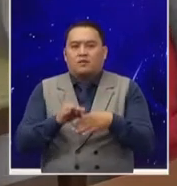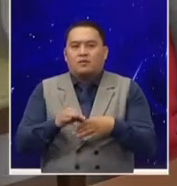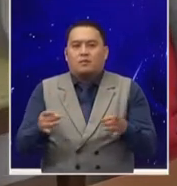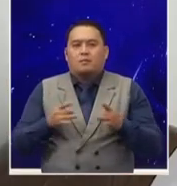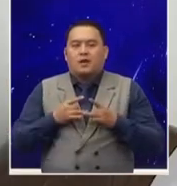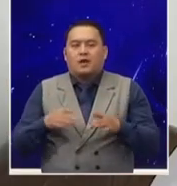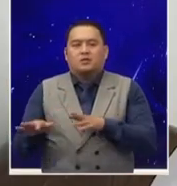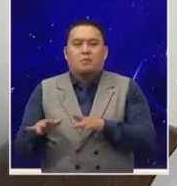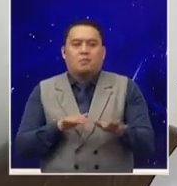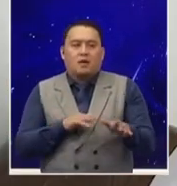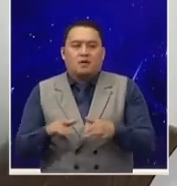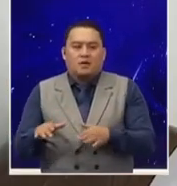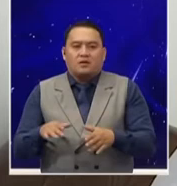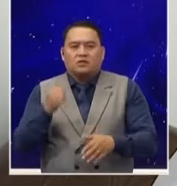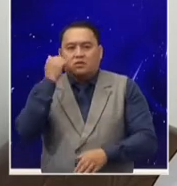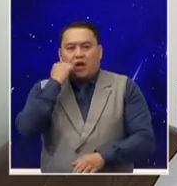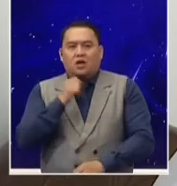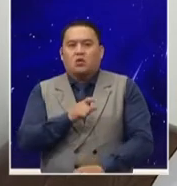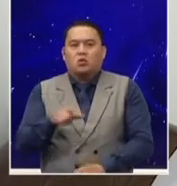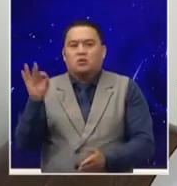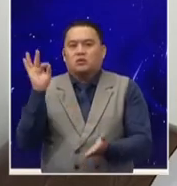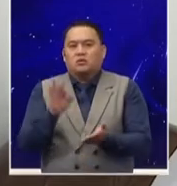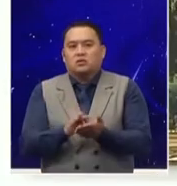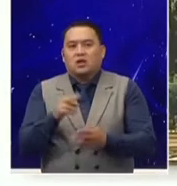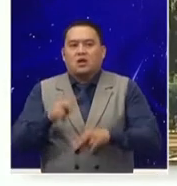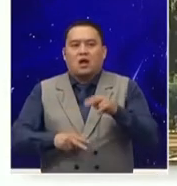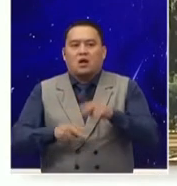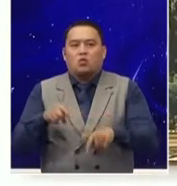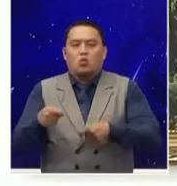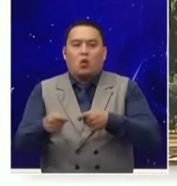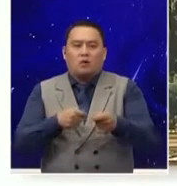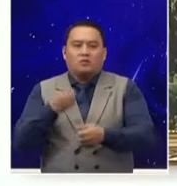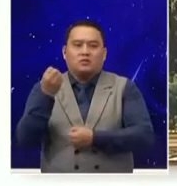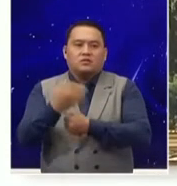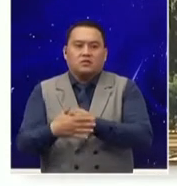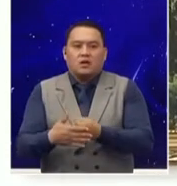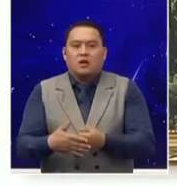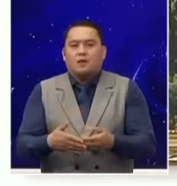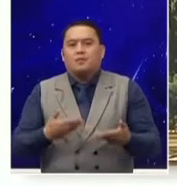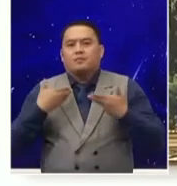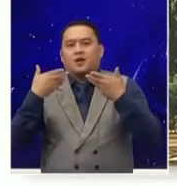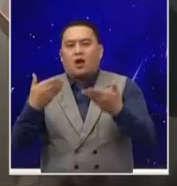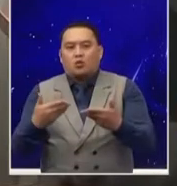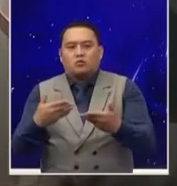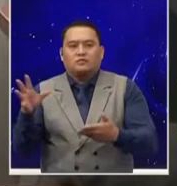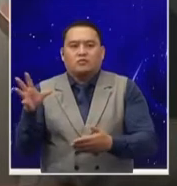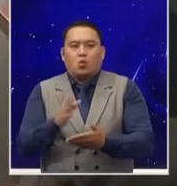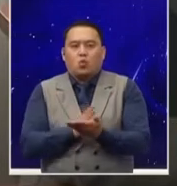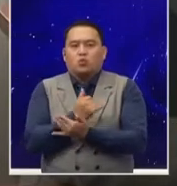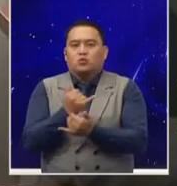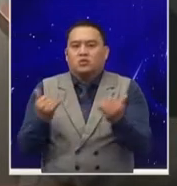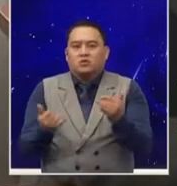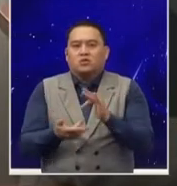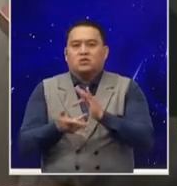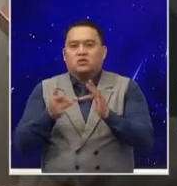традиционных мероприятий во время декады пожилых людей. С целью поднятия настроения руководство центра просит присылать поздравления получателям услуг